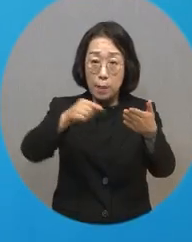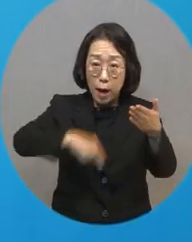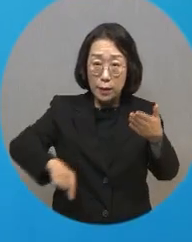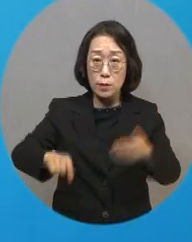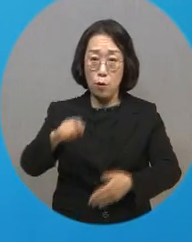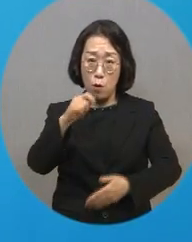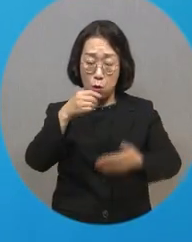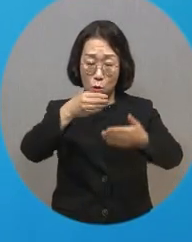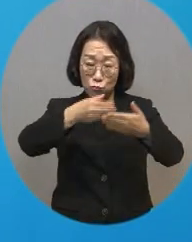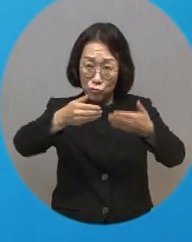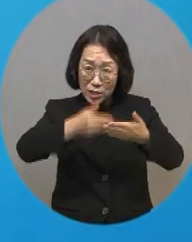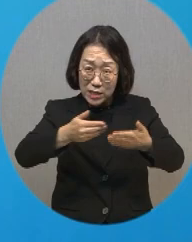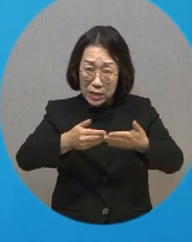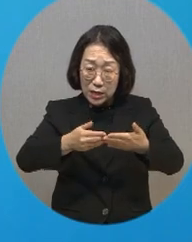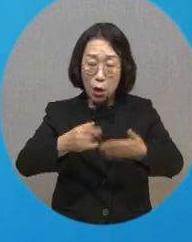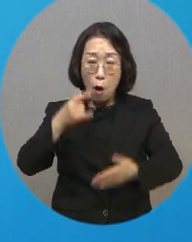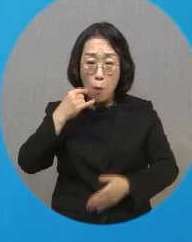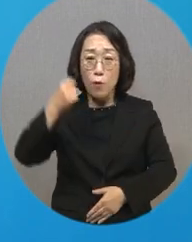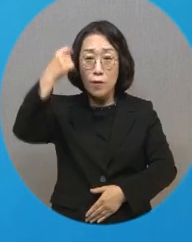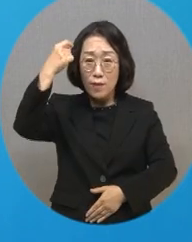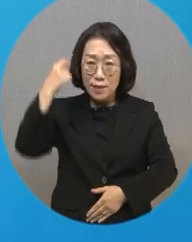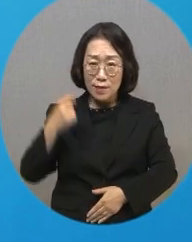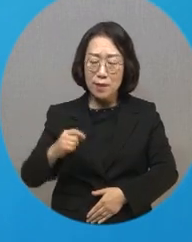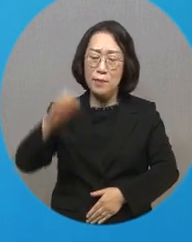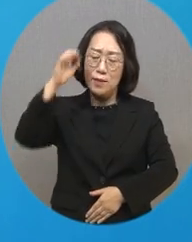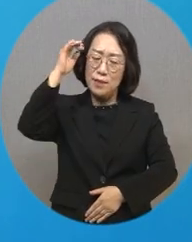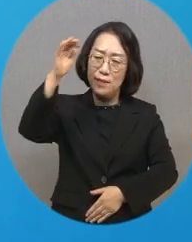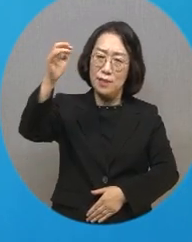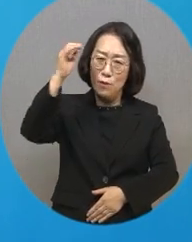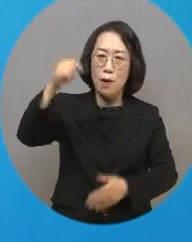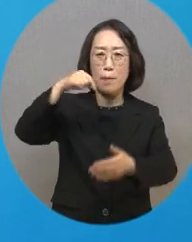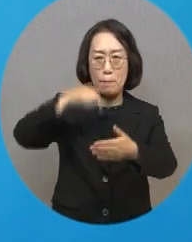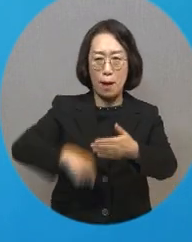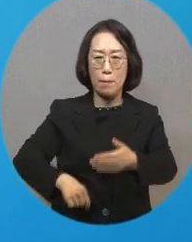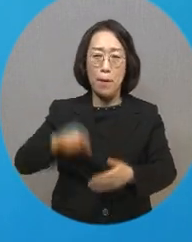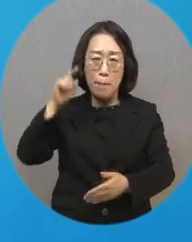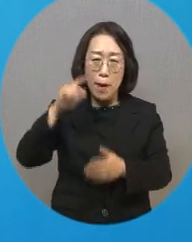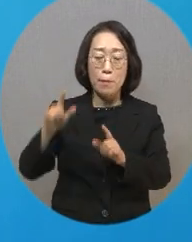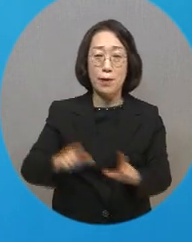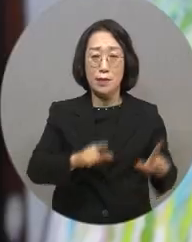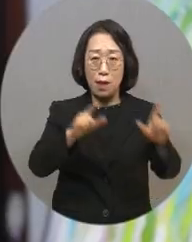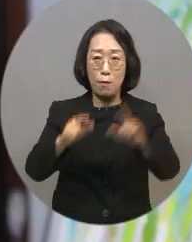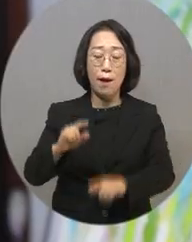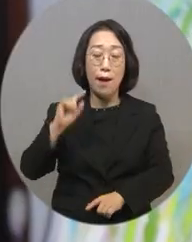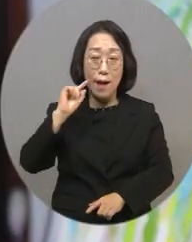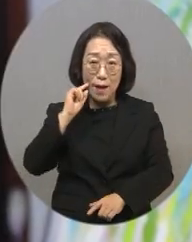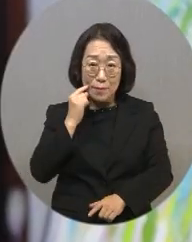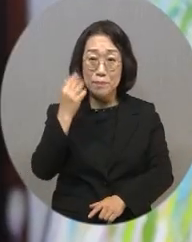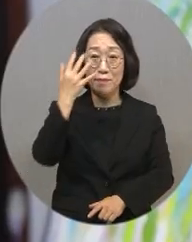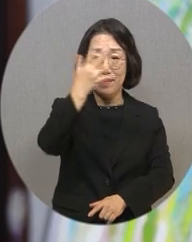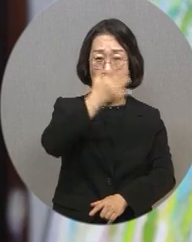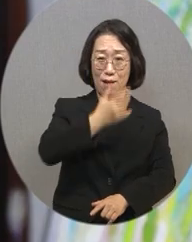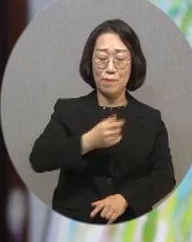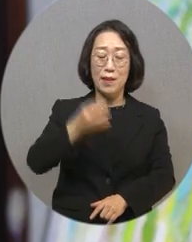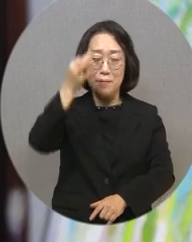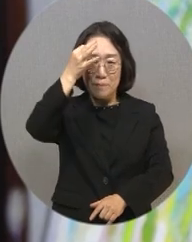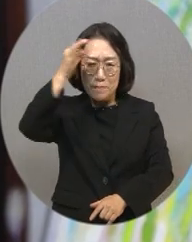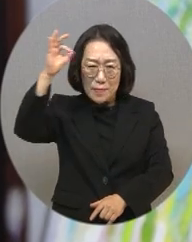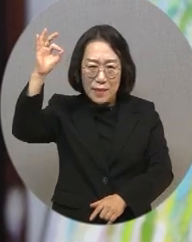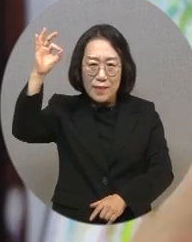붓질은 어머니의 손길을 그리워하는 마음과 일상의 아름다움을 다시금